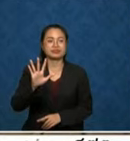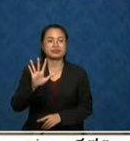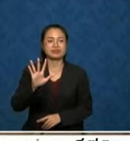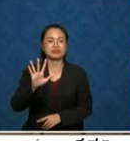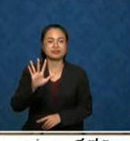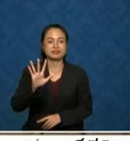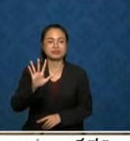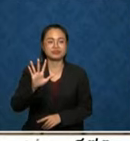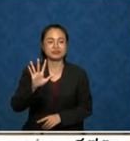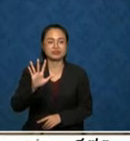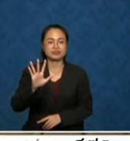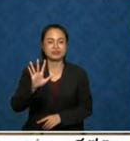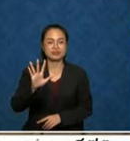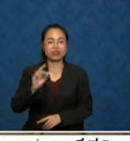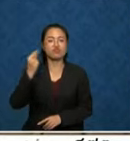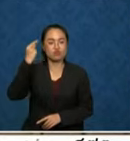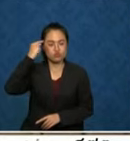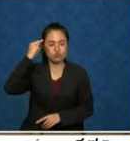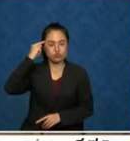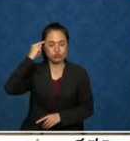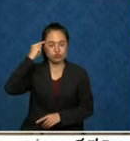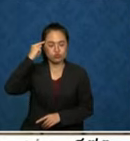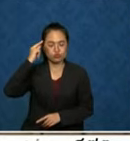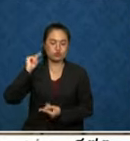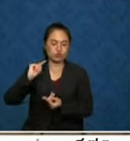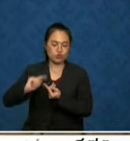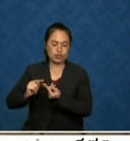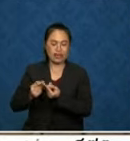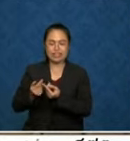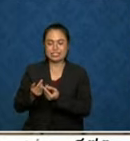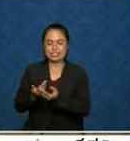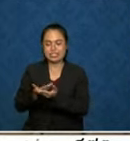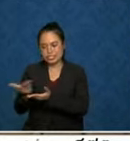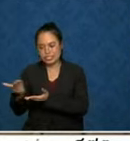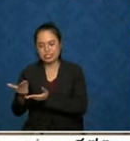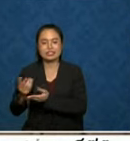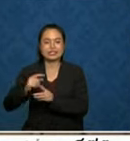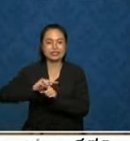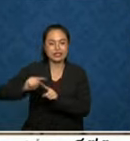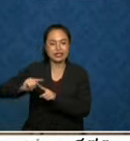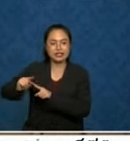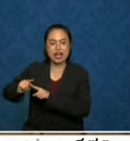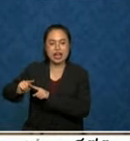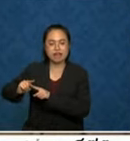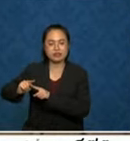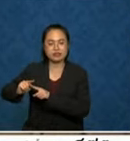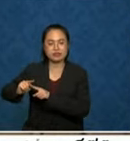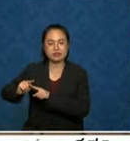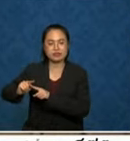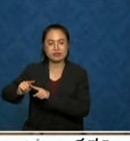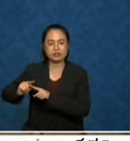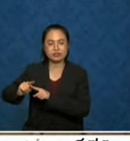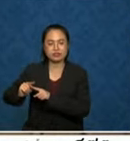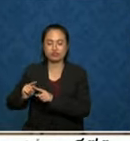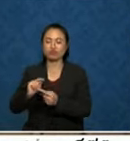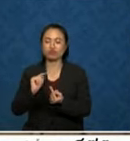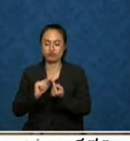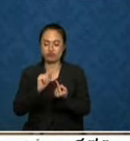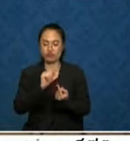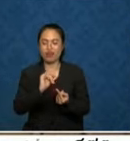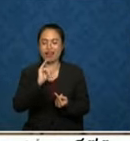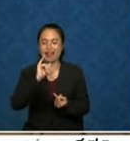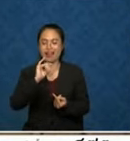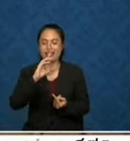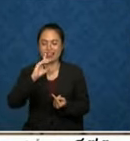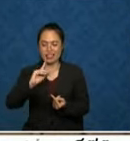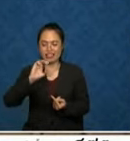คะความรับรู้ในการประเมินความเสี่ยงนี้ก็สำคัญมากและเกี่ยวข้องกับกรณีที่เกิดดีไอคอนที่นะคะแ